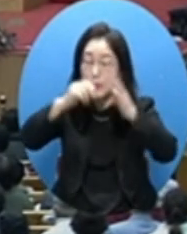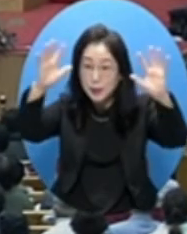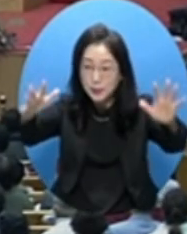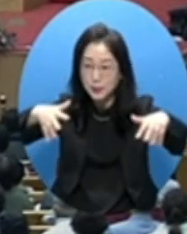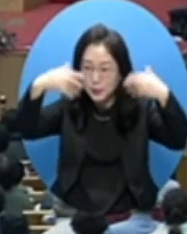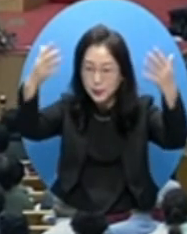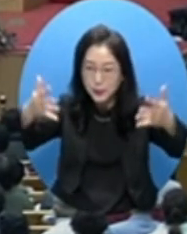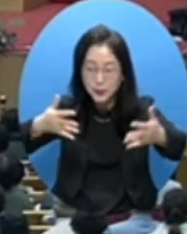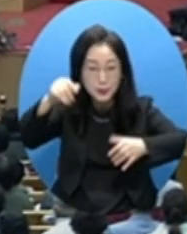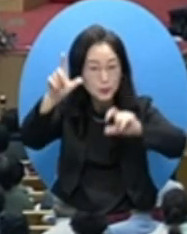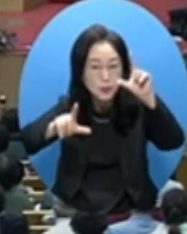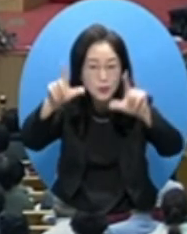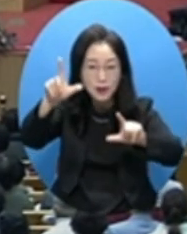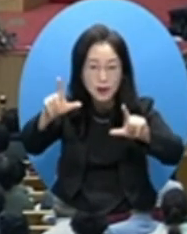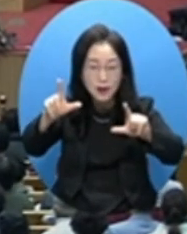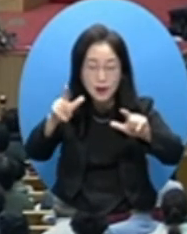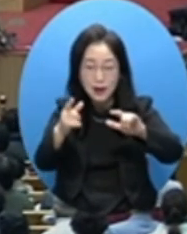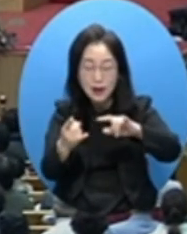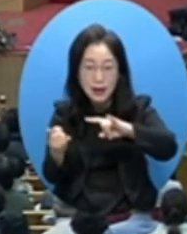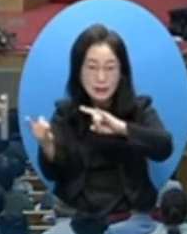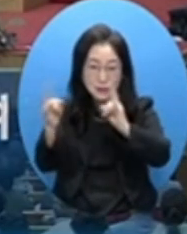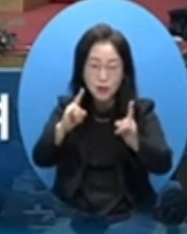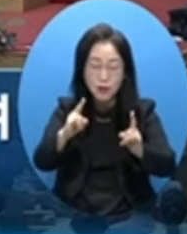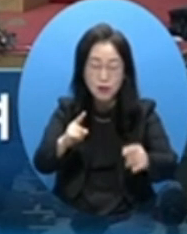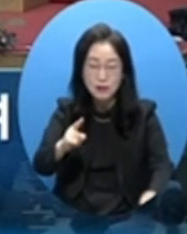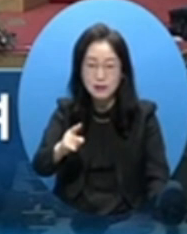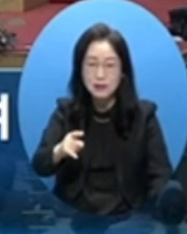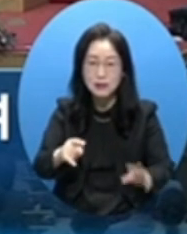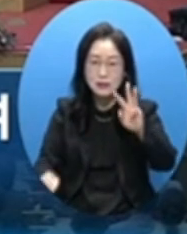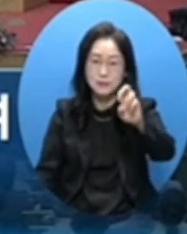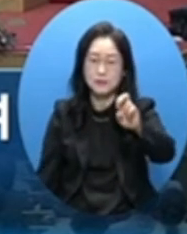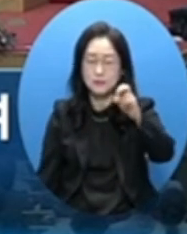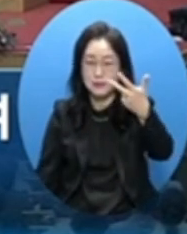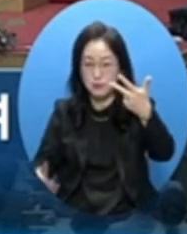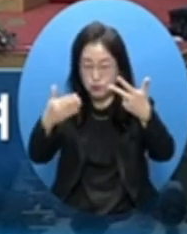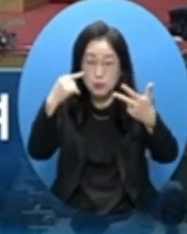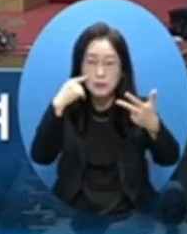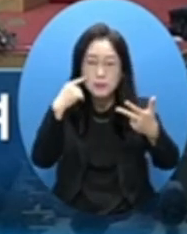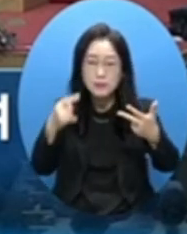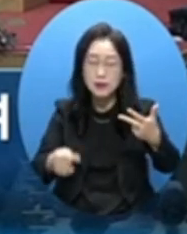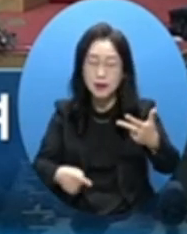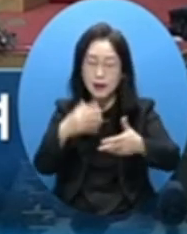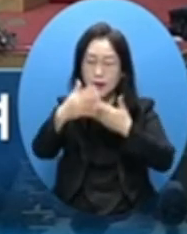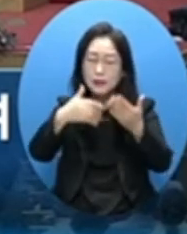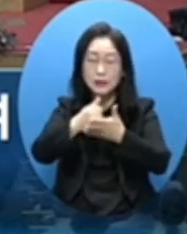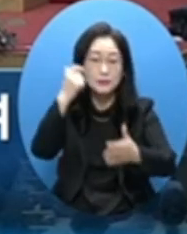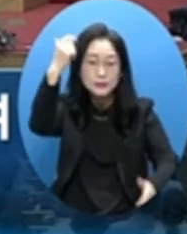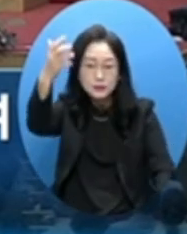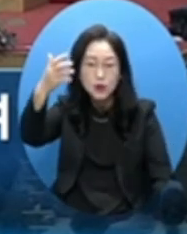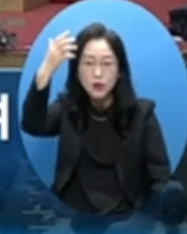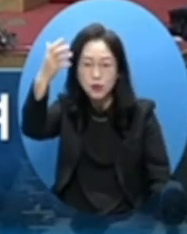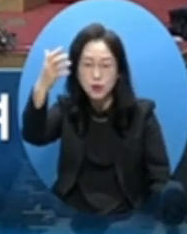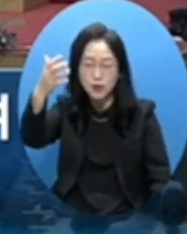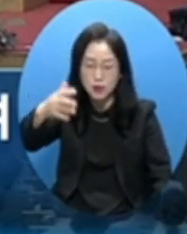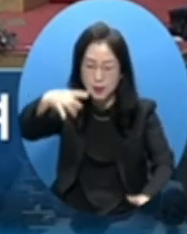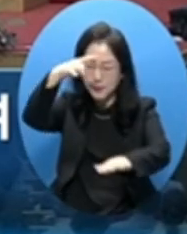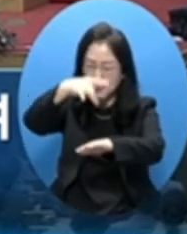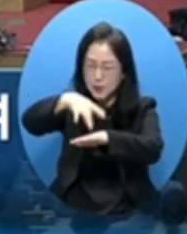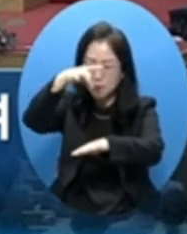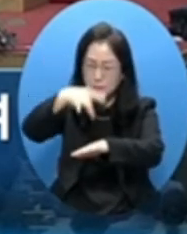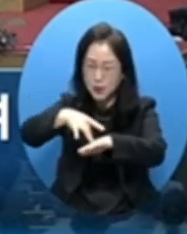불어오는 장면은 예술살 37장을 보면 같은 내용이납니다 하나님의 영이 마른 뼈가